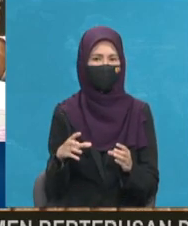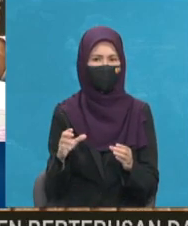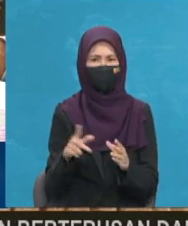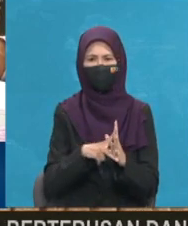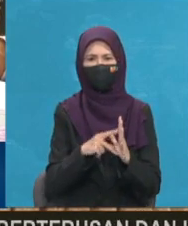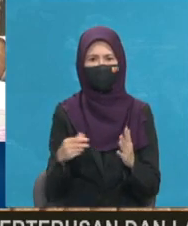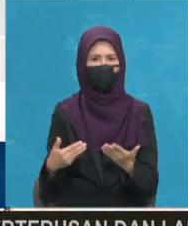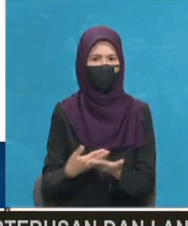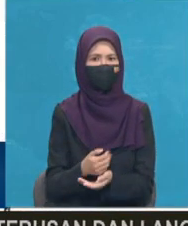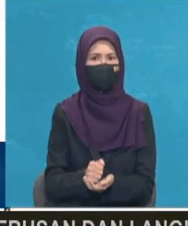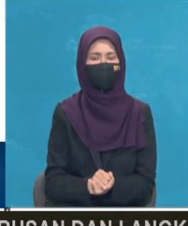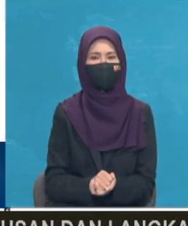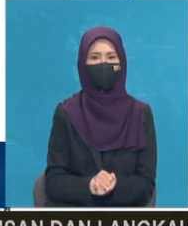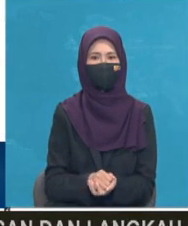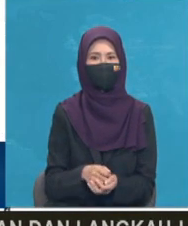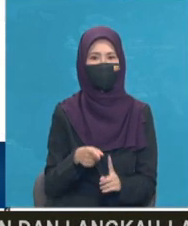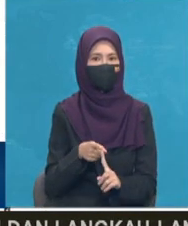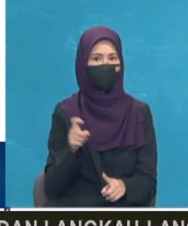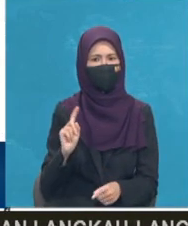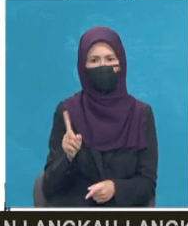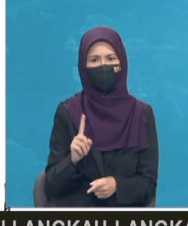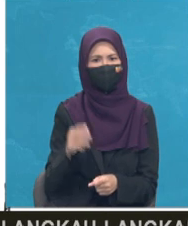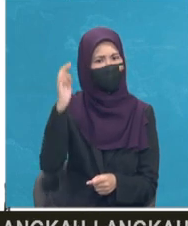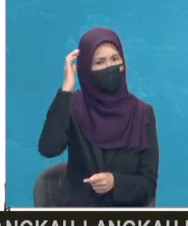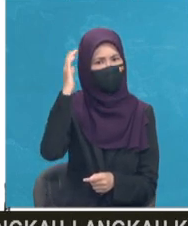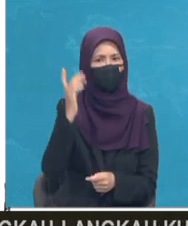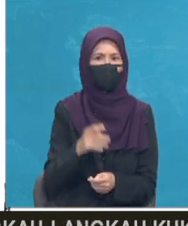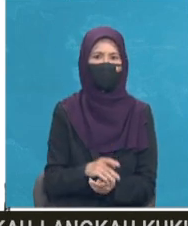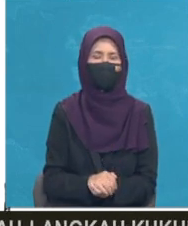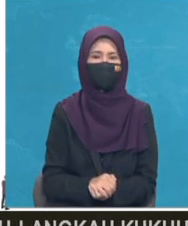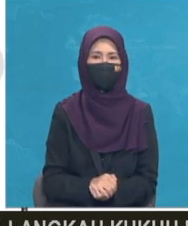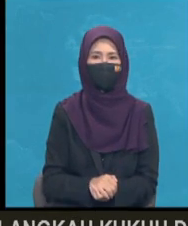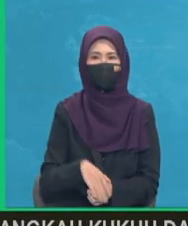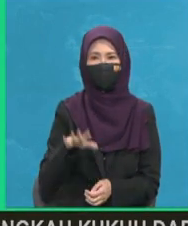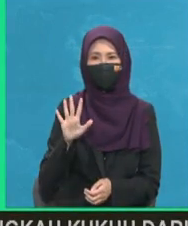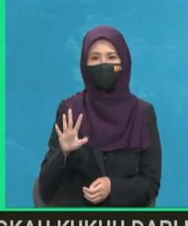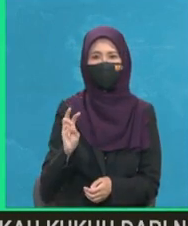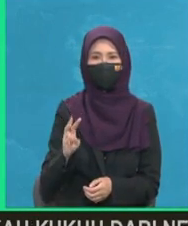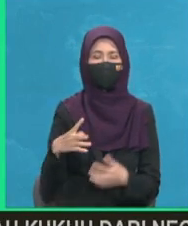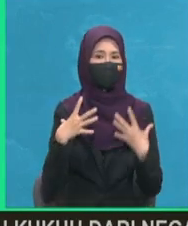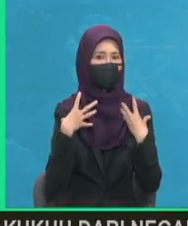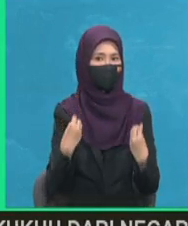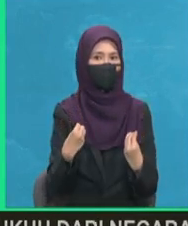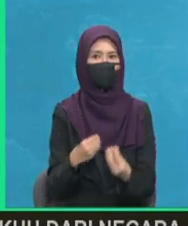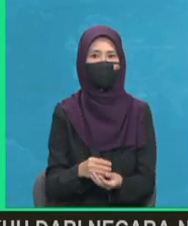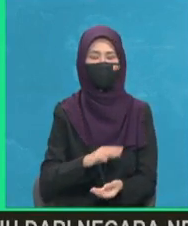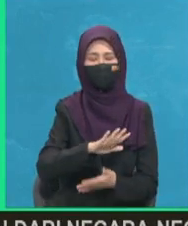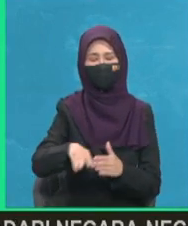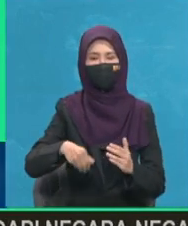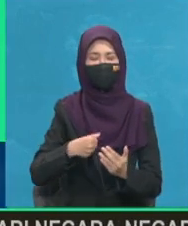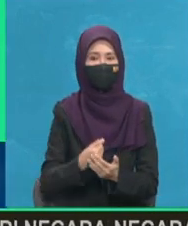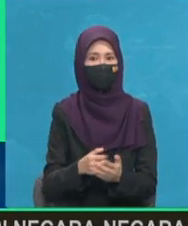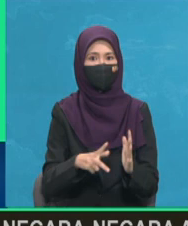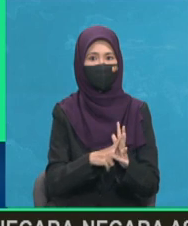siasatan bagi mengenal pasti Sumbar jangkitan Hai 56 kesel abis akan sembuh Mumbai jumlah casing